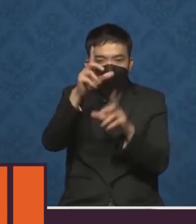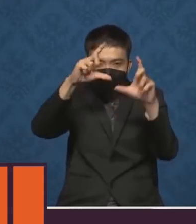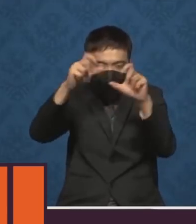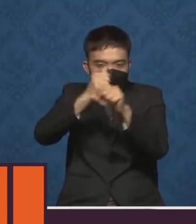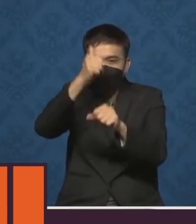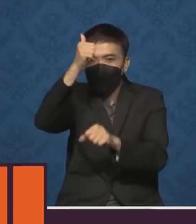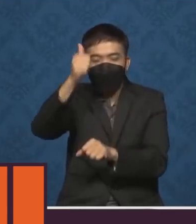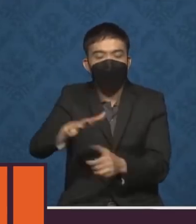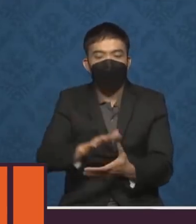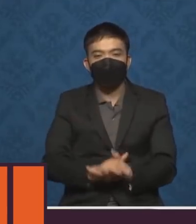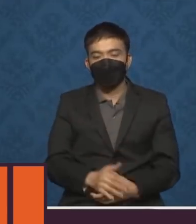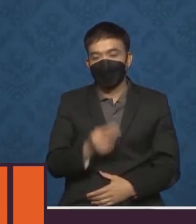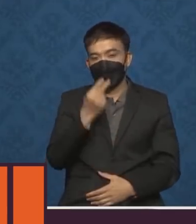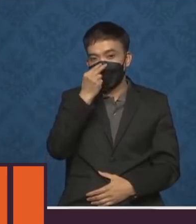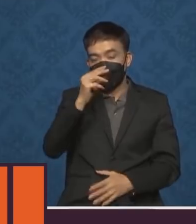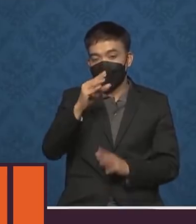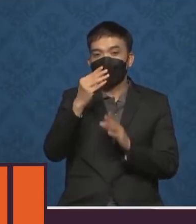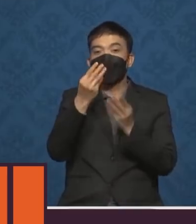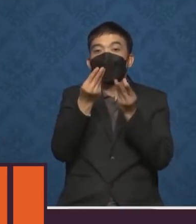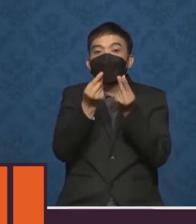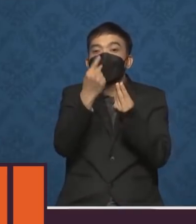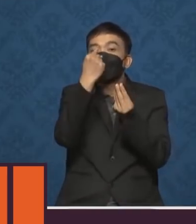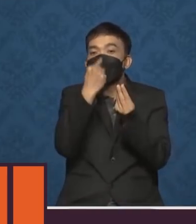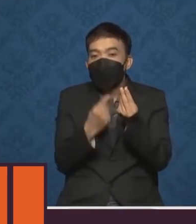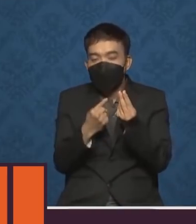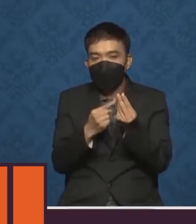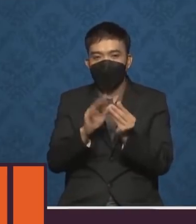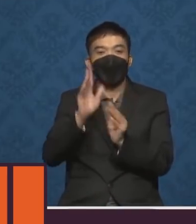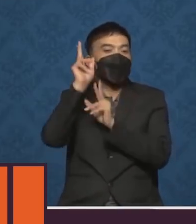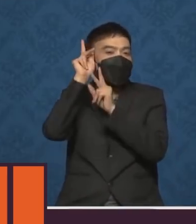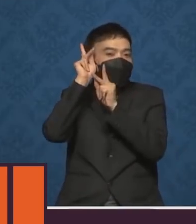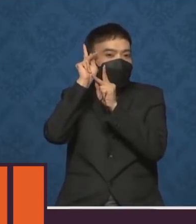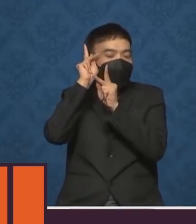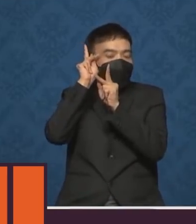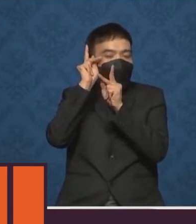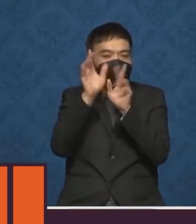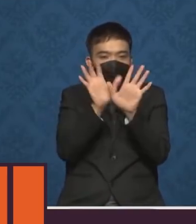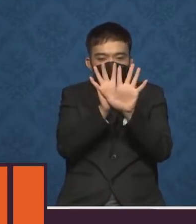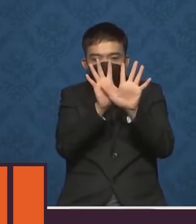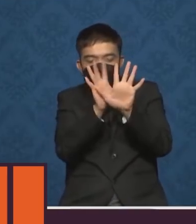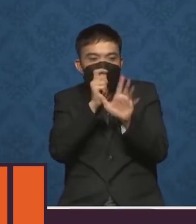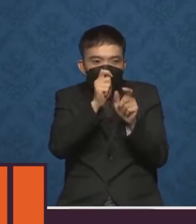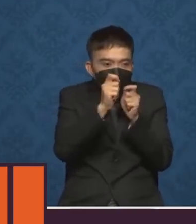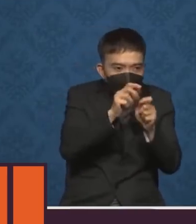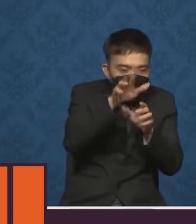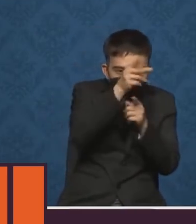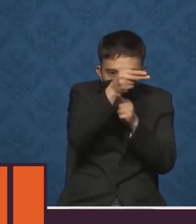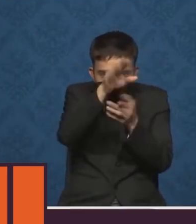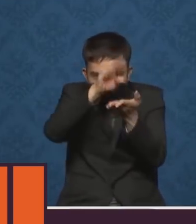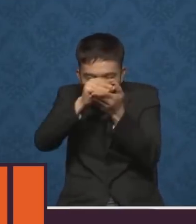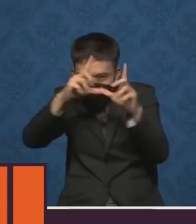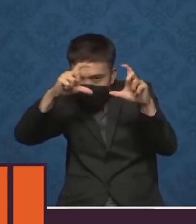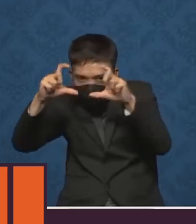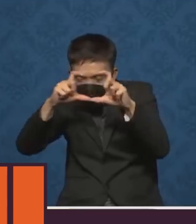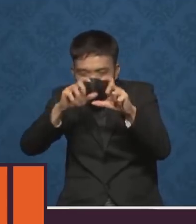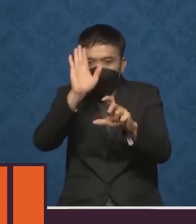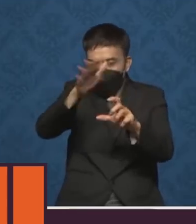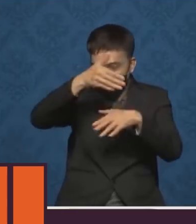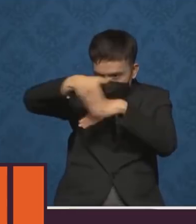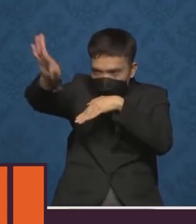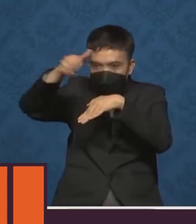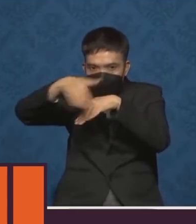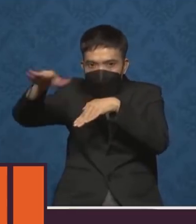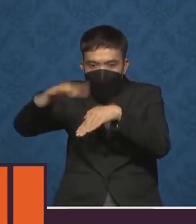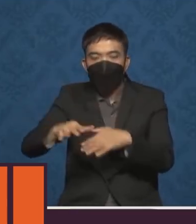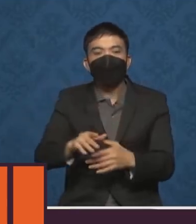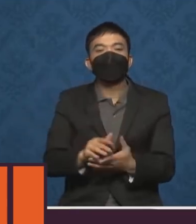แดงนะครับมีการสั่งให้สื่อออกจากพื้นที่ในการชุมนุมและไม่สามารถจะบันทึกภาพการใช้ความรุนแรงของค